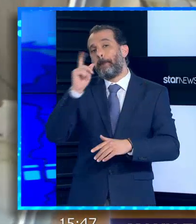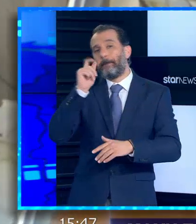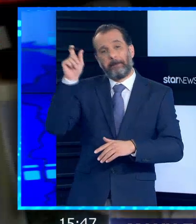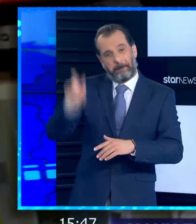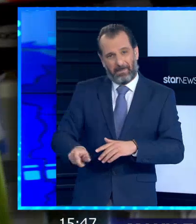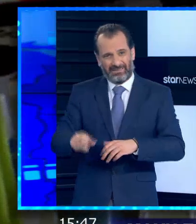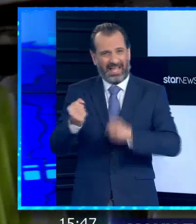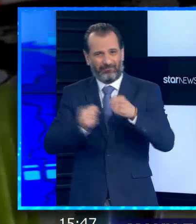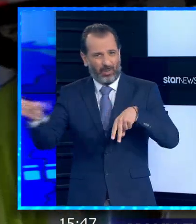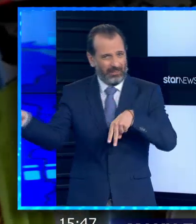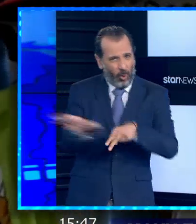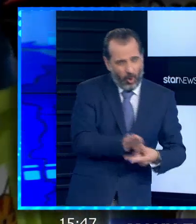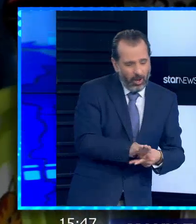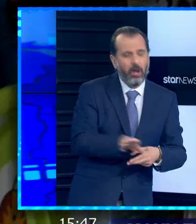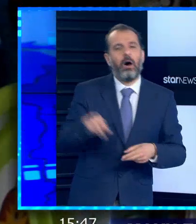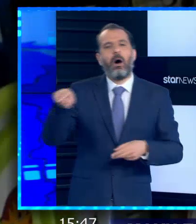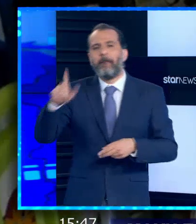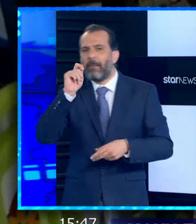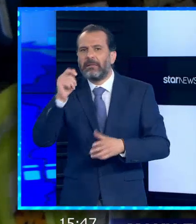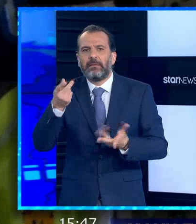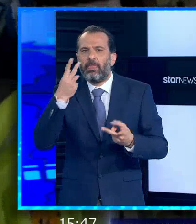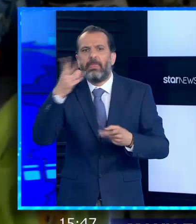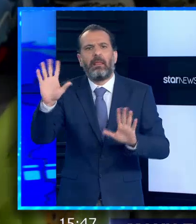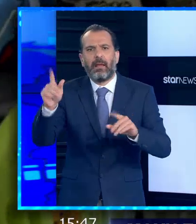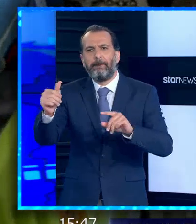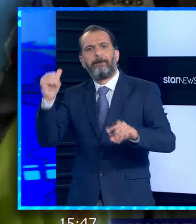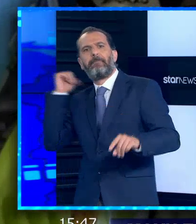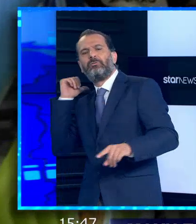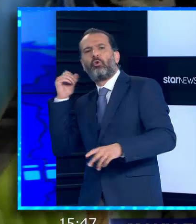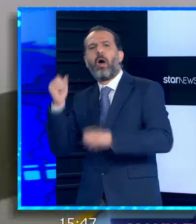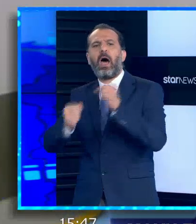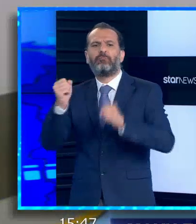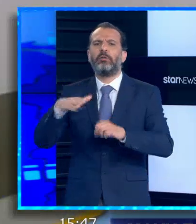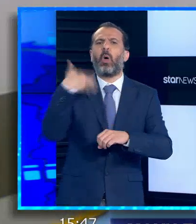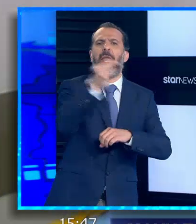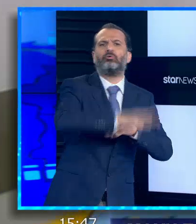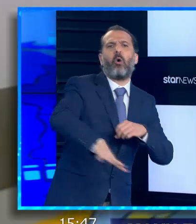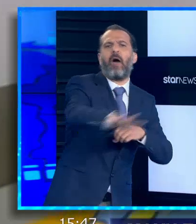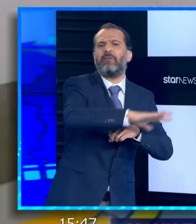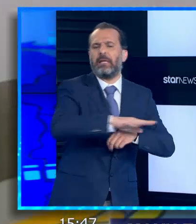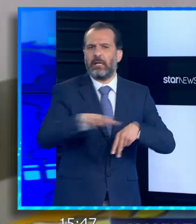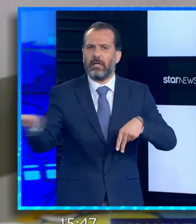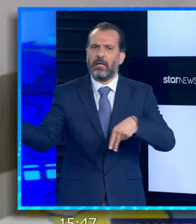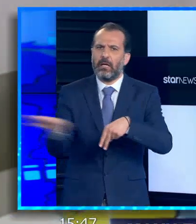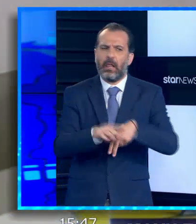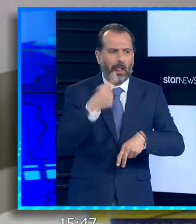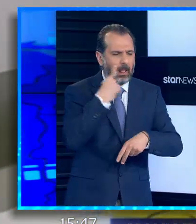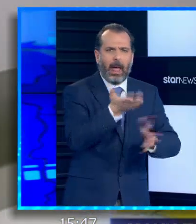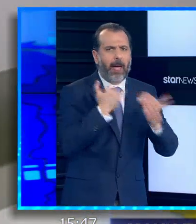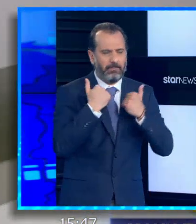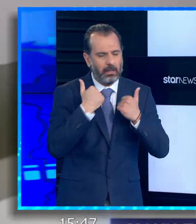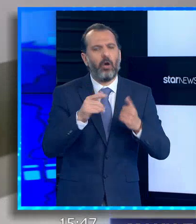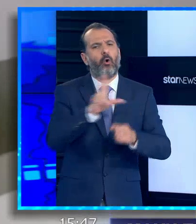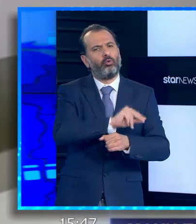πρώτες ώρες στους αστυνομικούς είναι ότι δεν είχε αντιληφθεί ότι το παιδάκι του είχε βγει στην αυλή, κάτι που επιβεβαίωσε στους